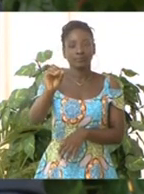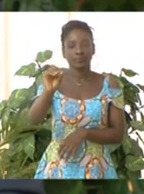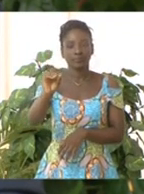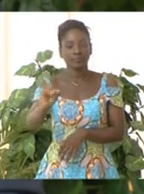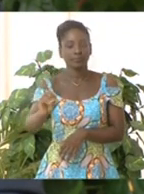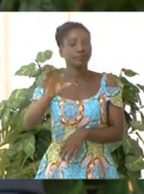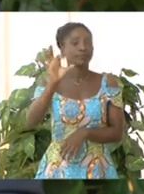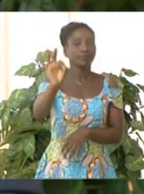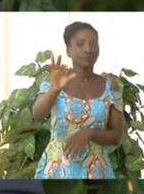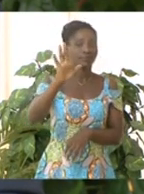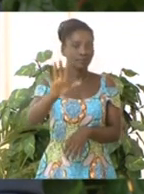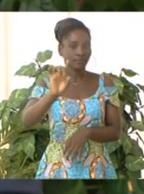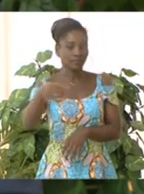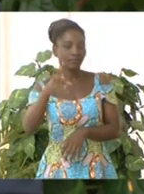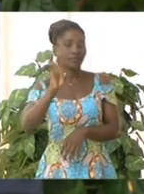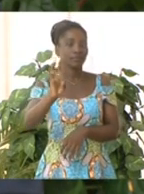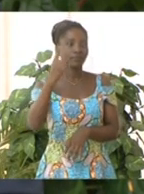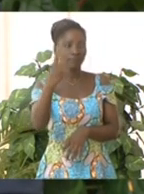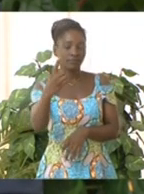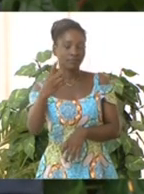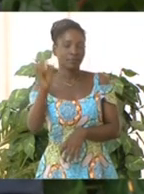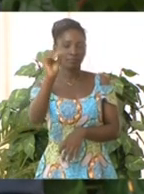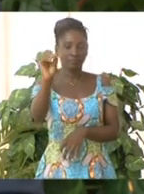soit 95,61%.